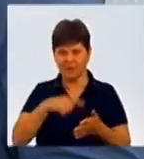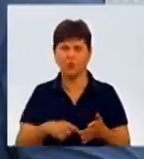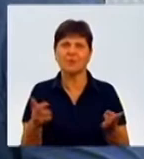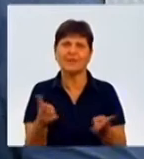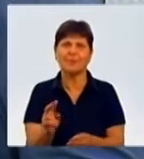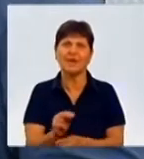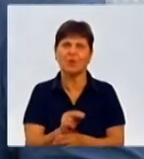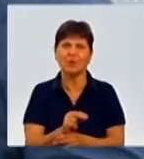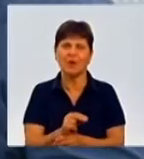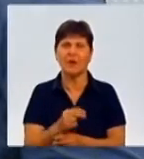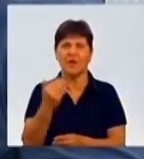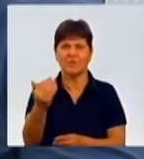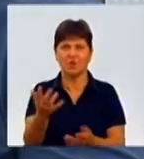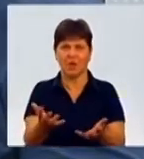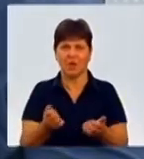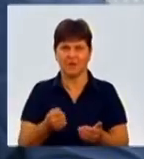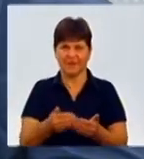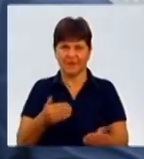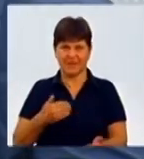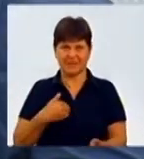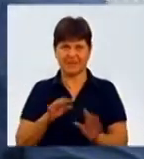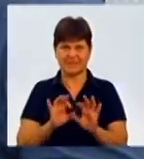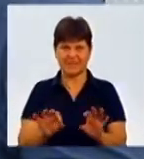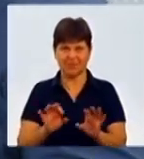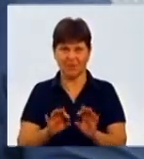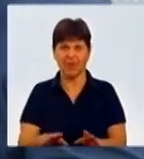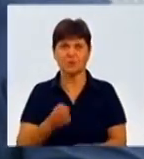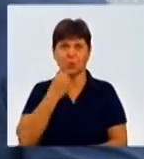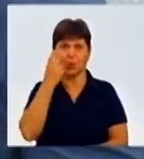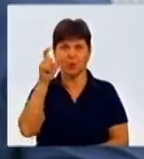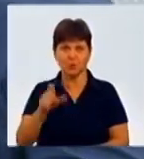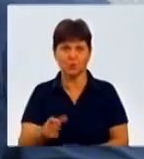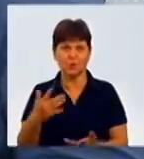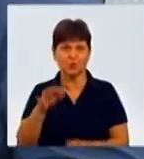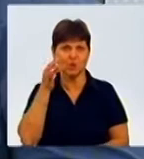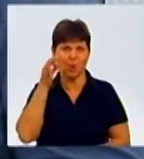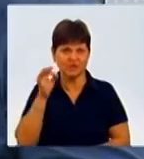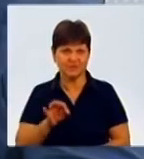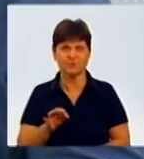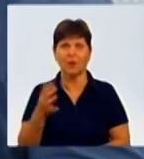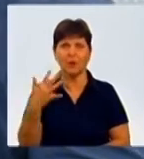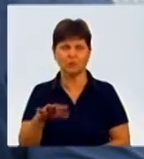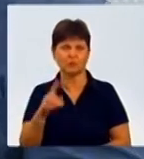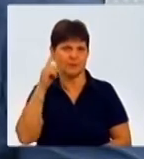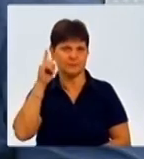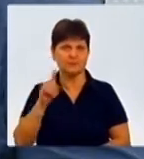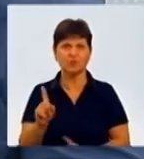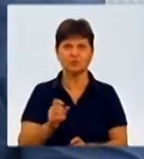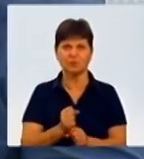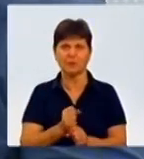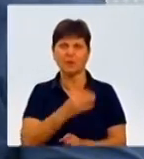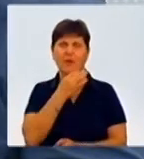Вони отримують від нас інформацію, коли людина вже освічена, вона вже озброєна. Багато з